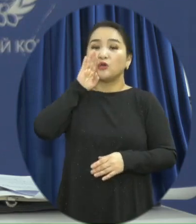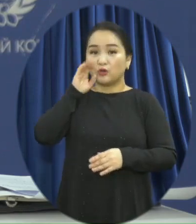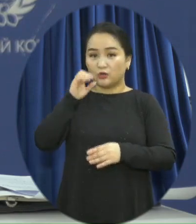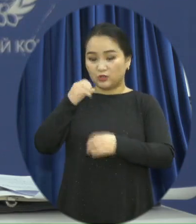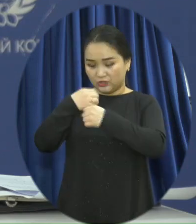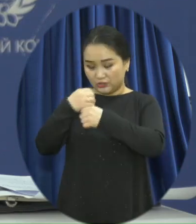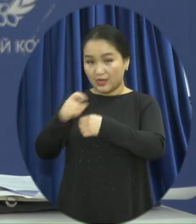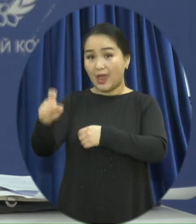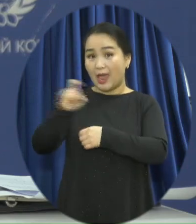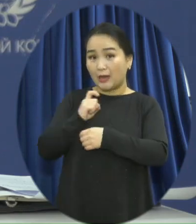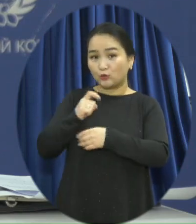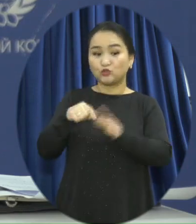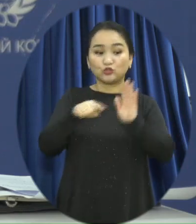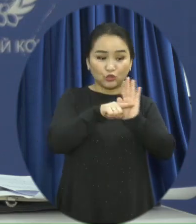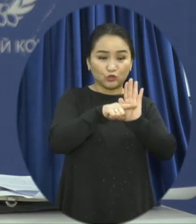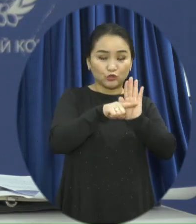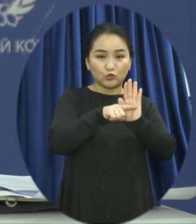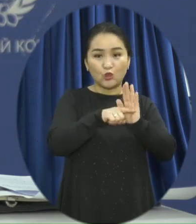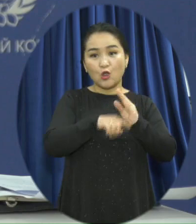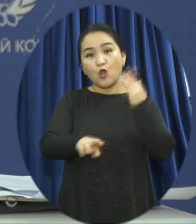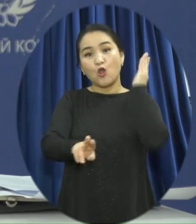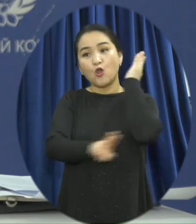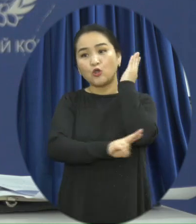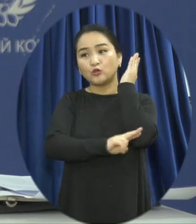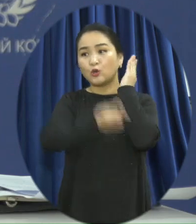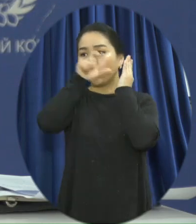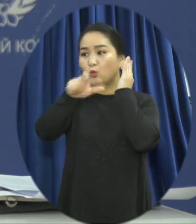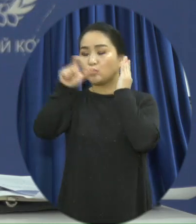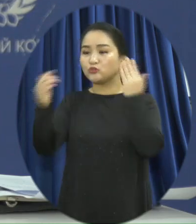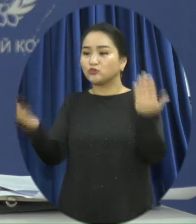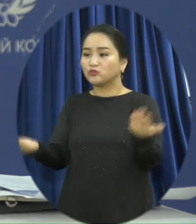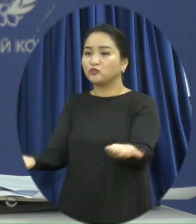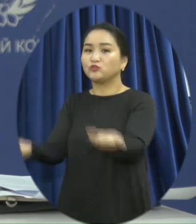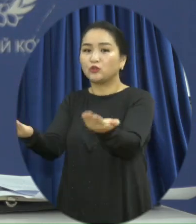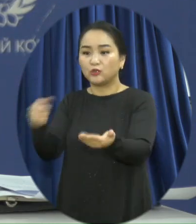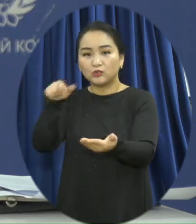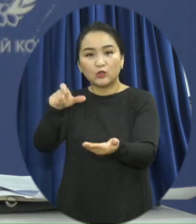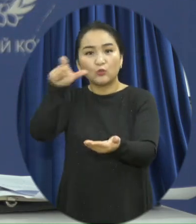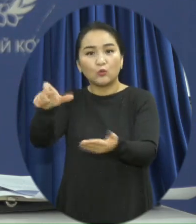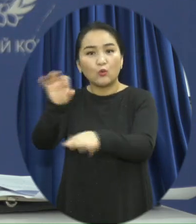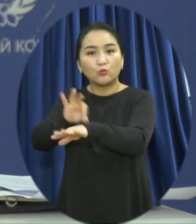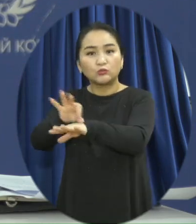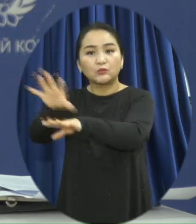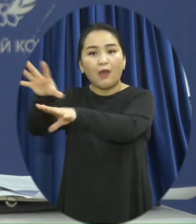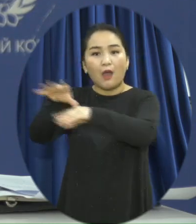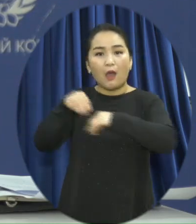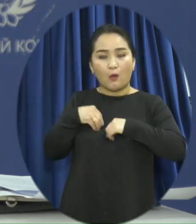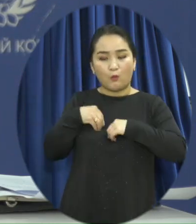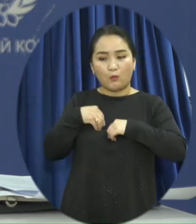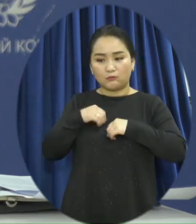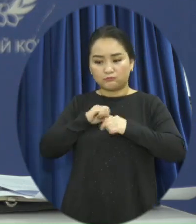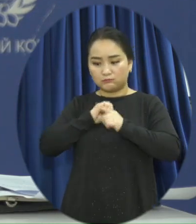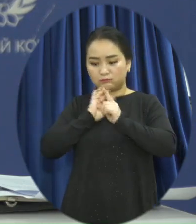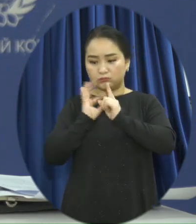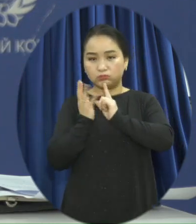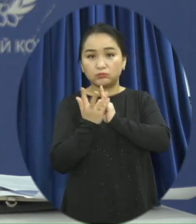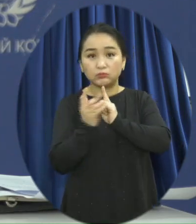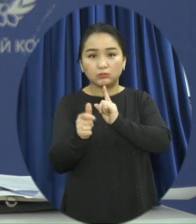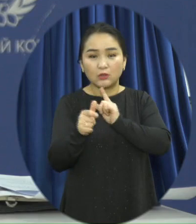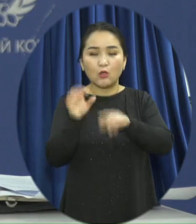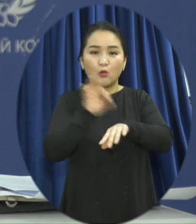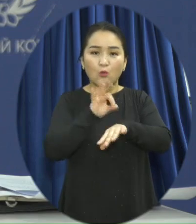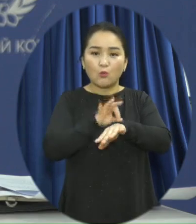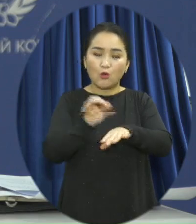гарлаа гэд үдээс хойно нь одоо хүнтэй очиж залгаад тэр хүн нь батлагдсан тохиолдол байгаад ойрын хавьтал болоод тэгээд өвчлөлд